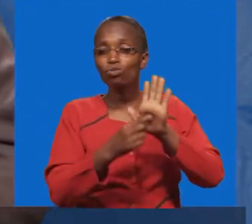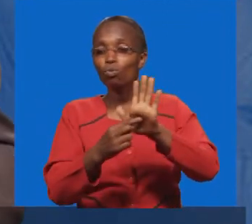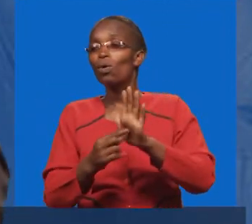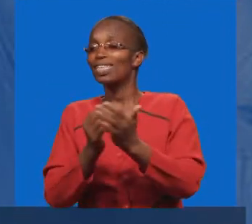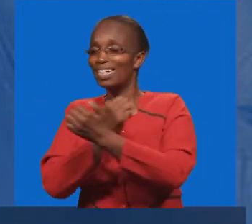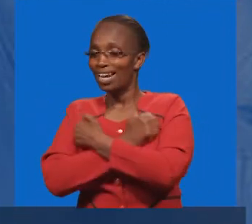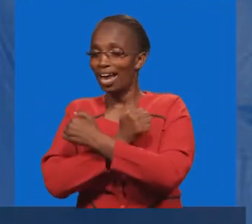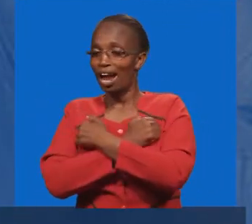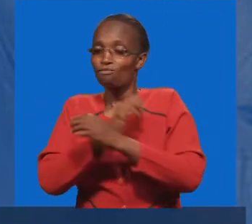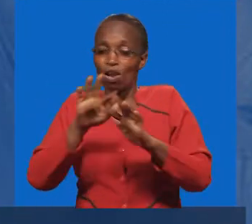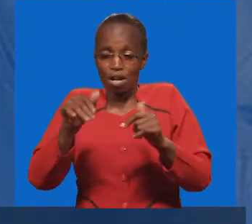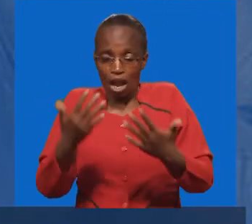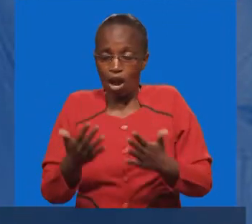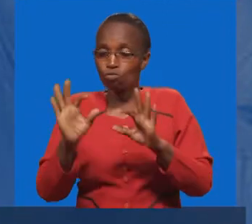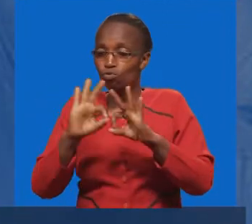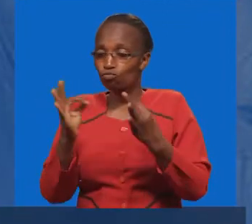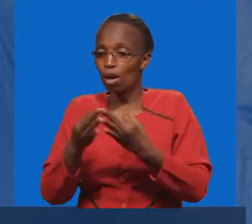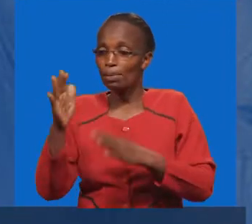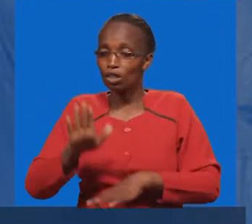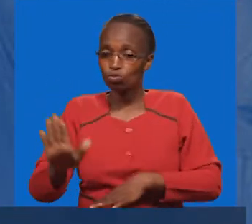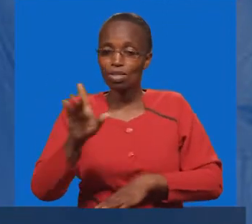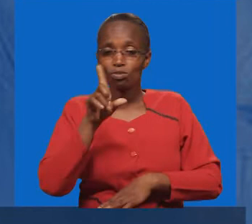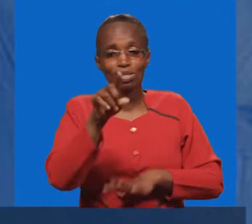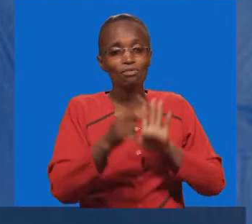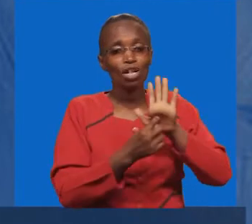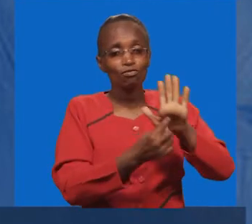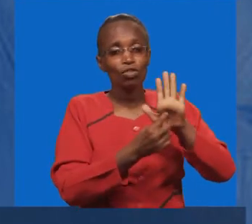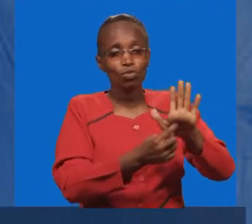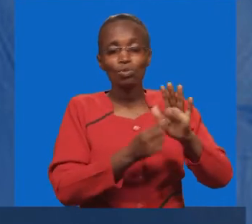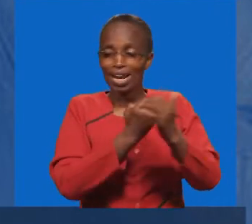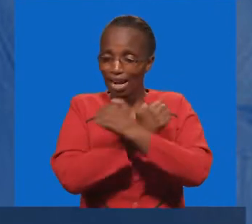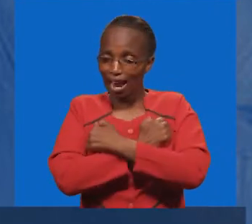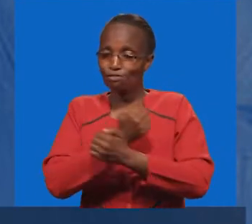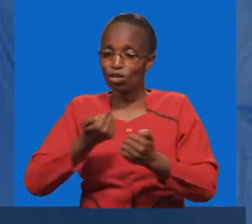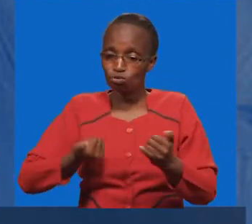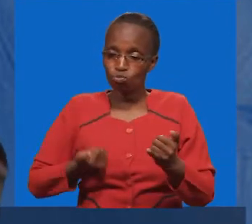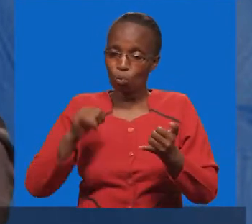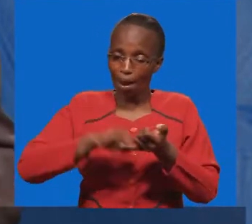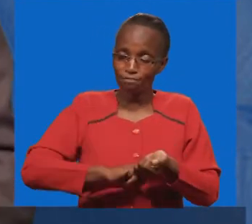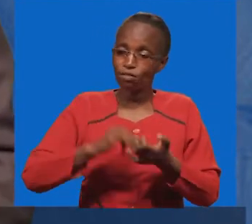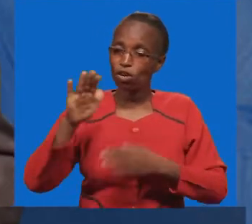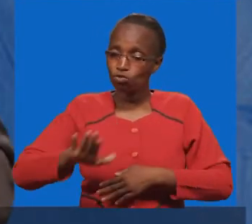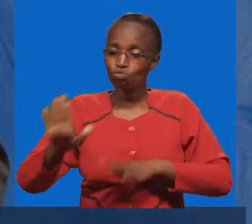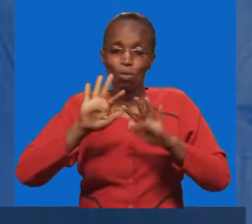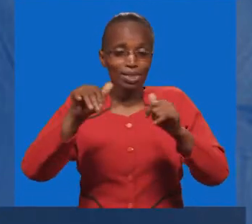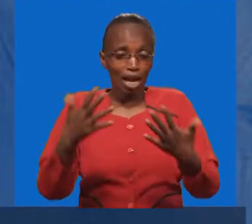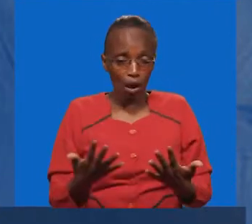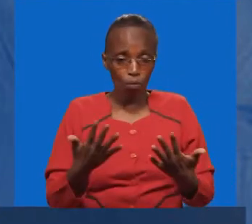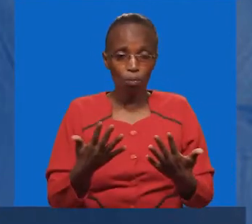house. Wewe unaonyesha familia yako upendo haje? Wewe unaonyesha mke wako upendo